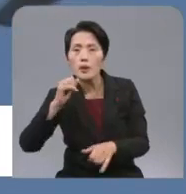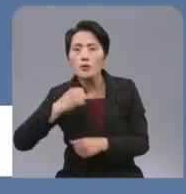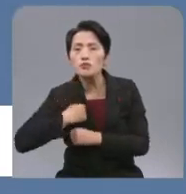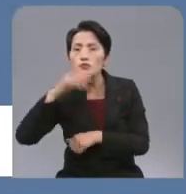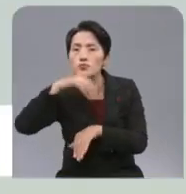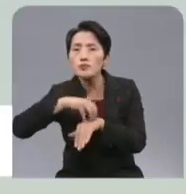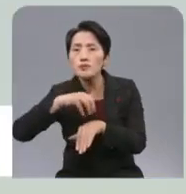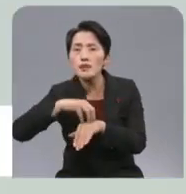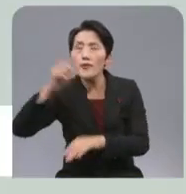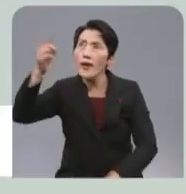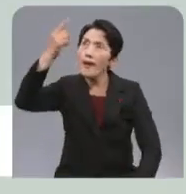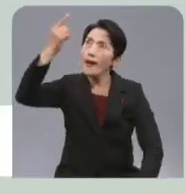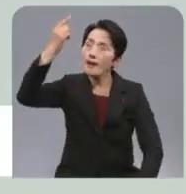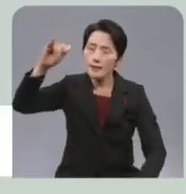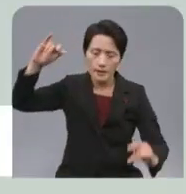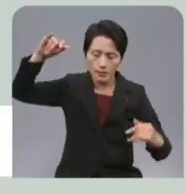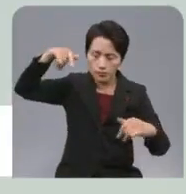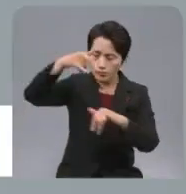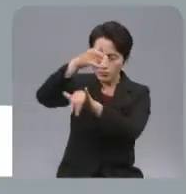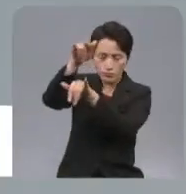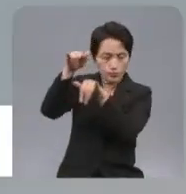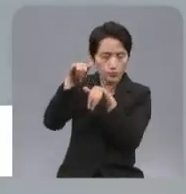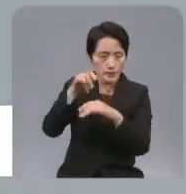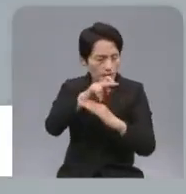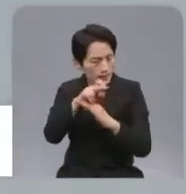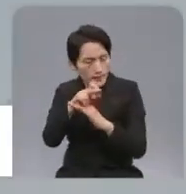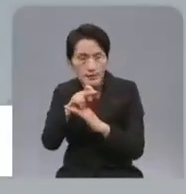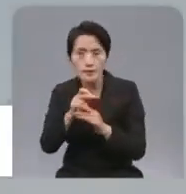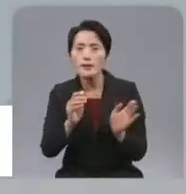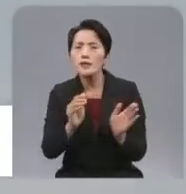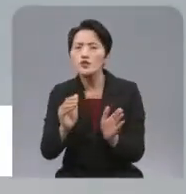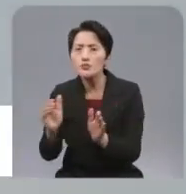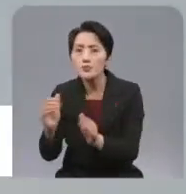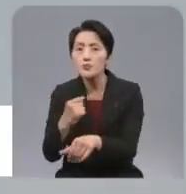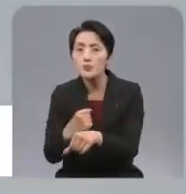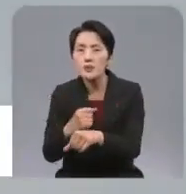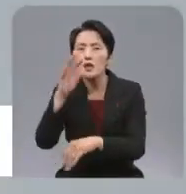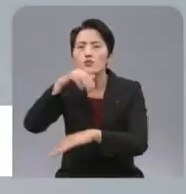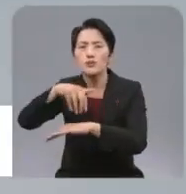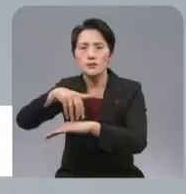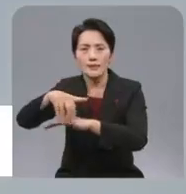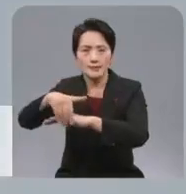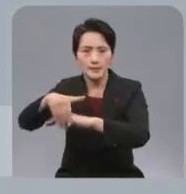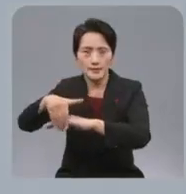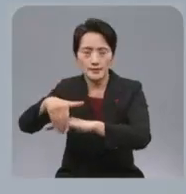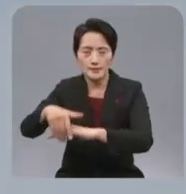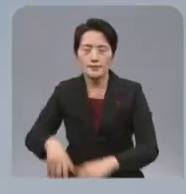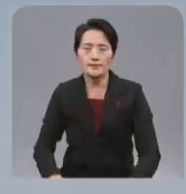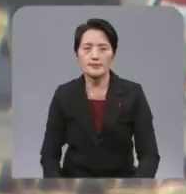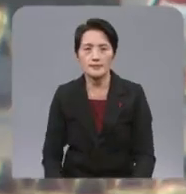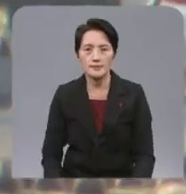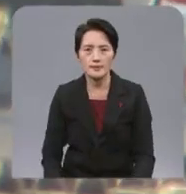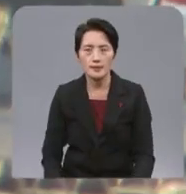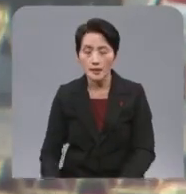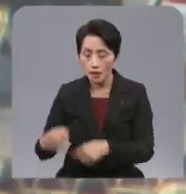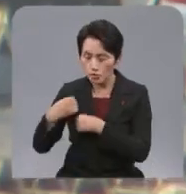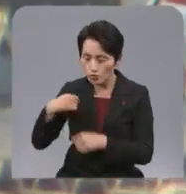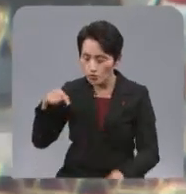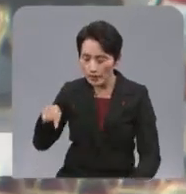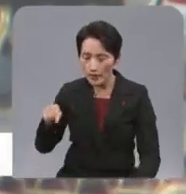4日発艦が再び韓国の領土を信販する挑発を起こした場合2018年9月